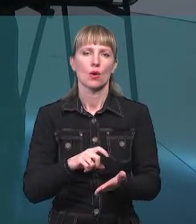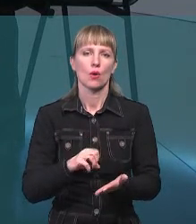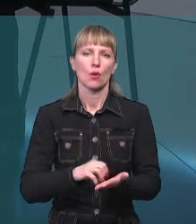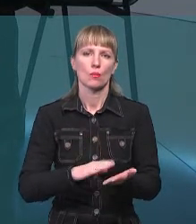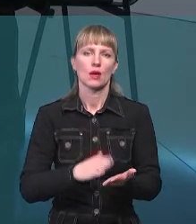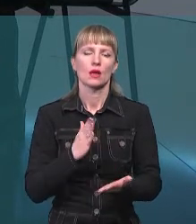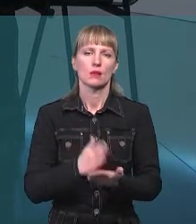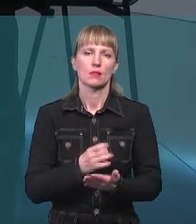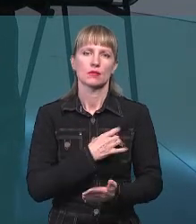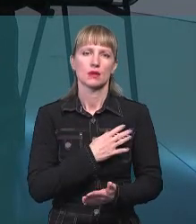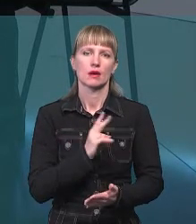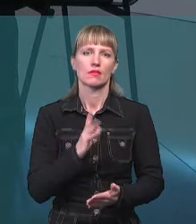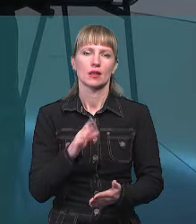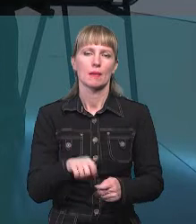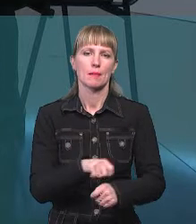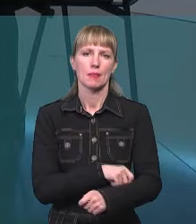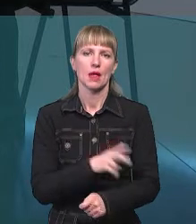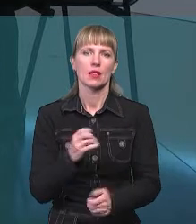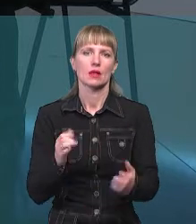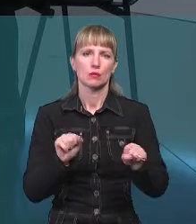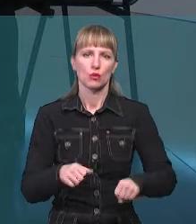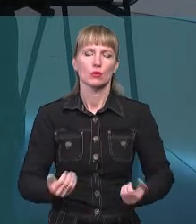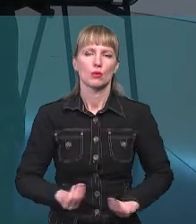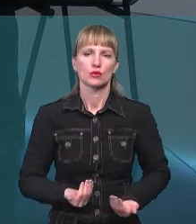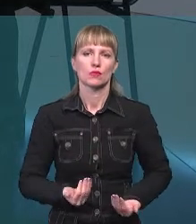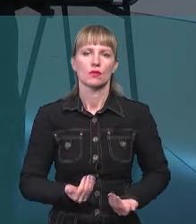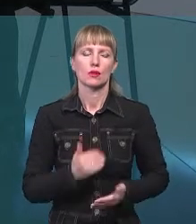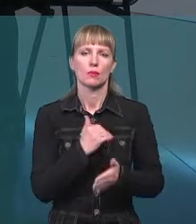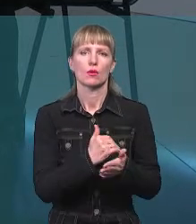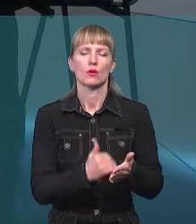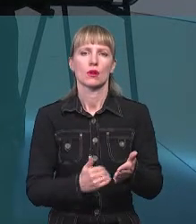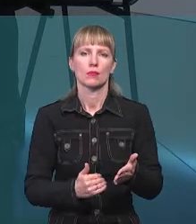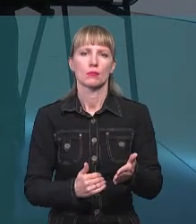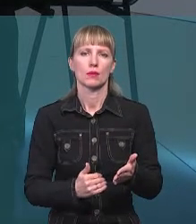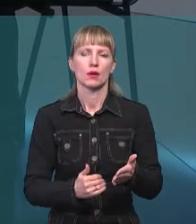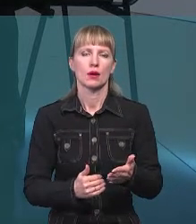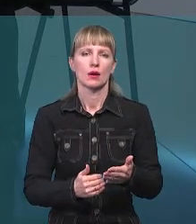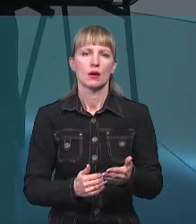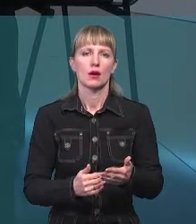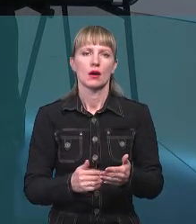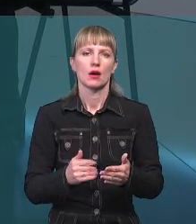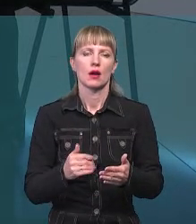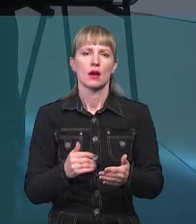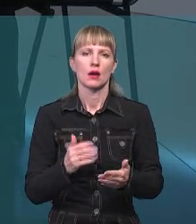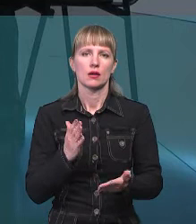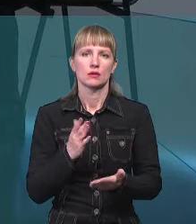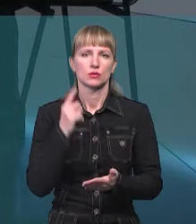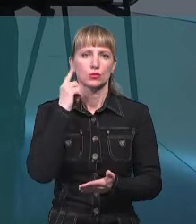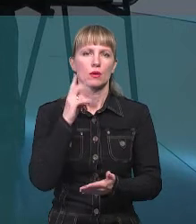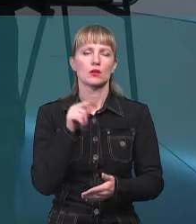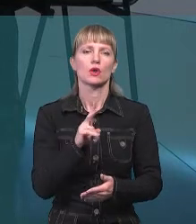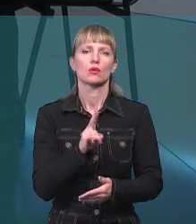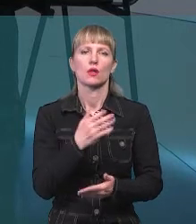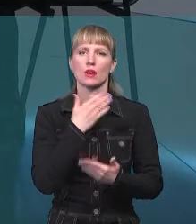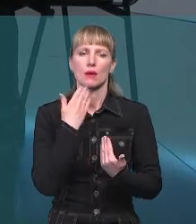у власності квадратні метри, на яких може проживати. Програма передусім розрахована на тих людей, хто не має